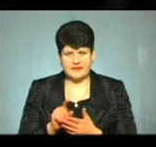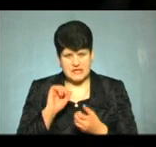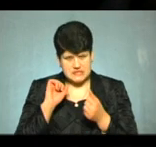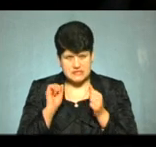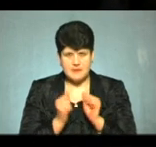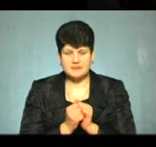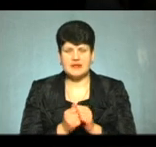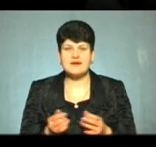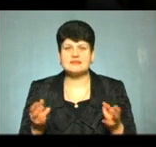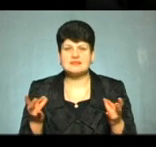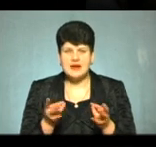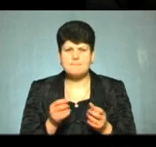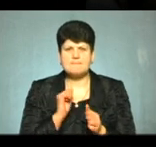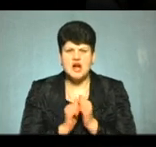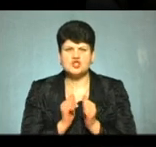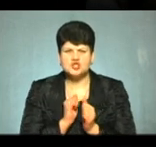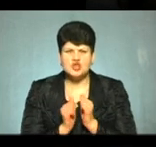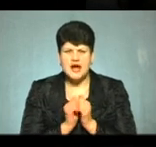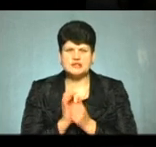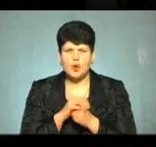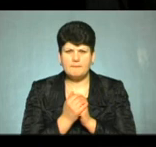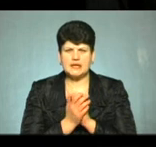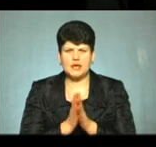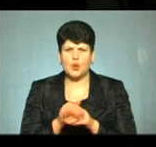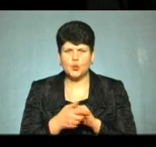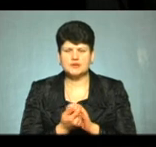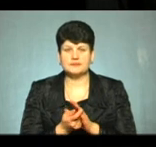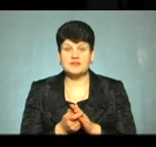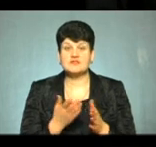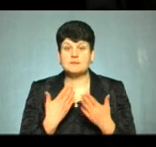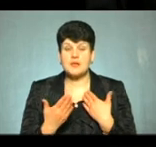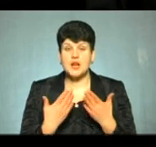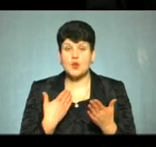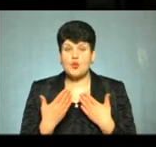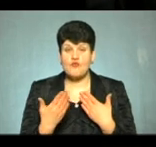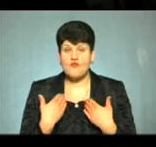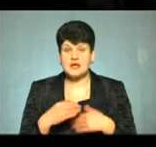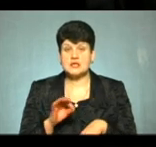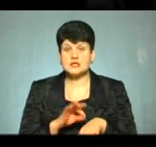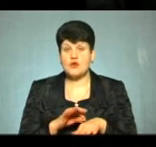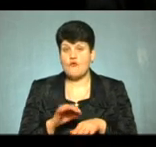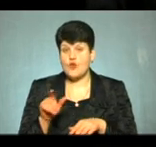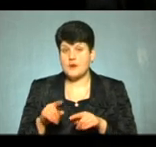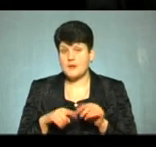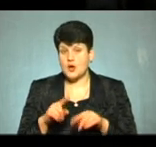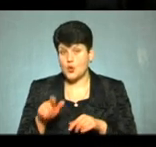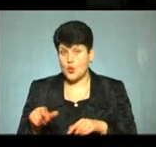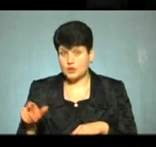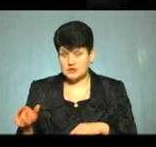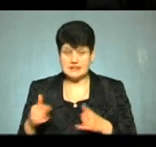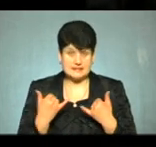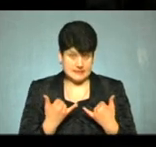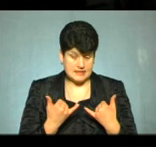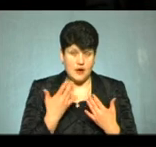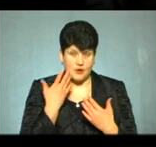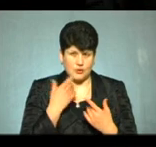повинен запам'ятати, що треба часто мити руки. В спілкуванні з хворим родичем, в спілкуванні зараз,